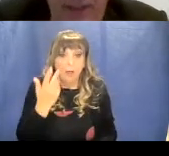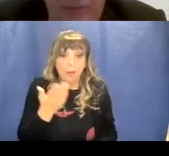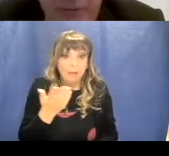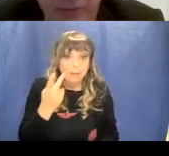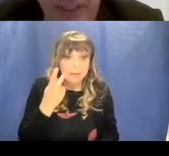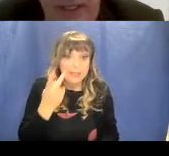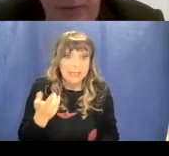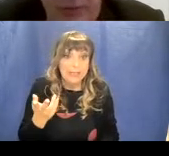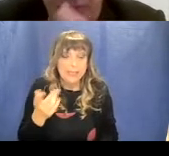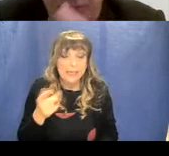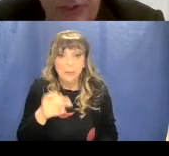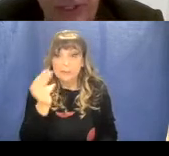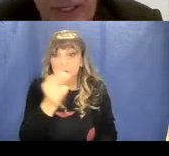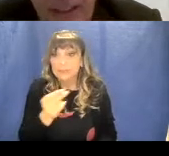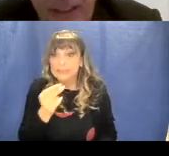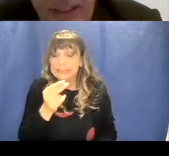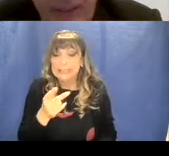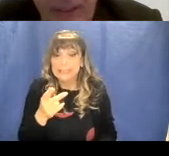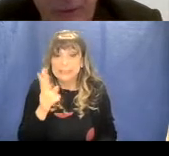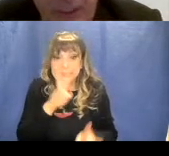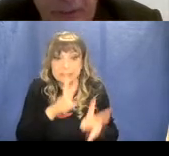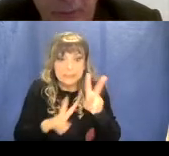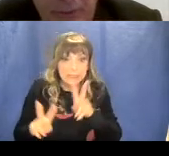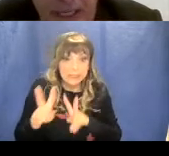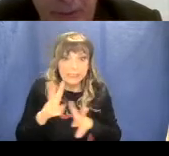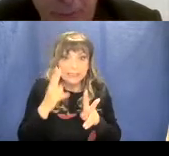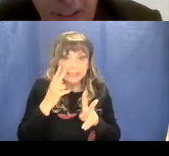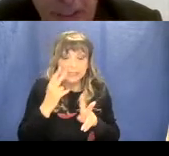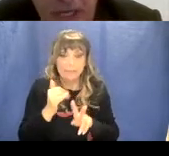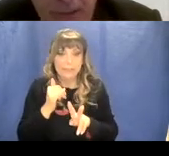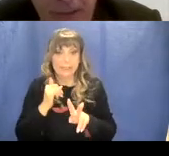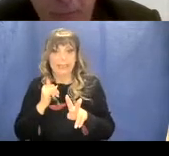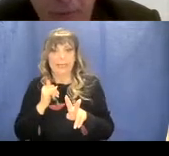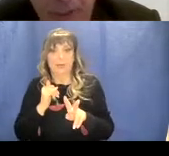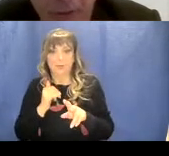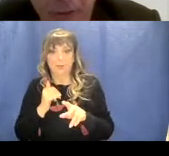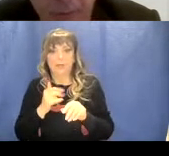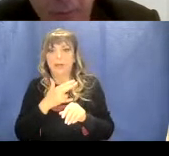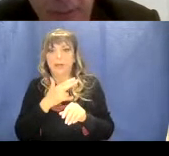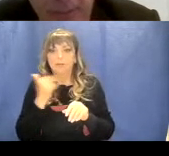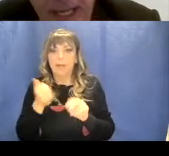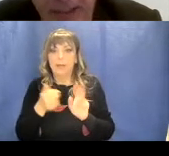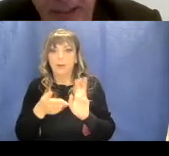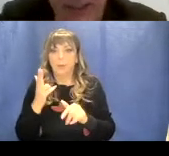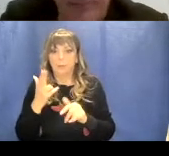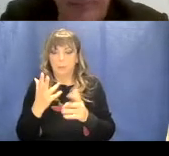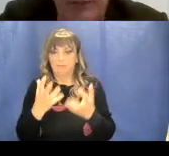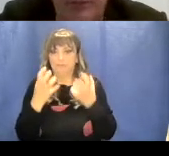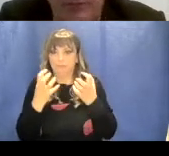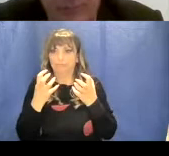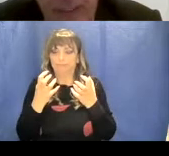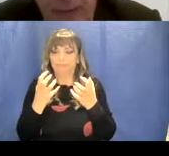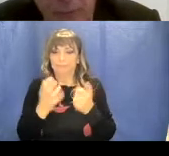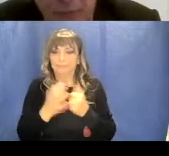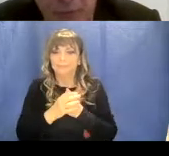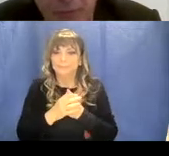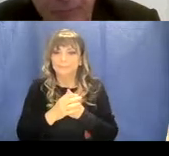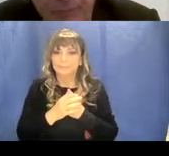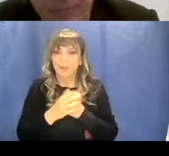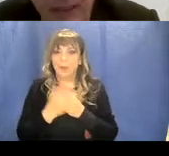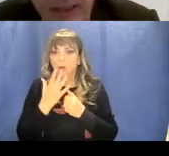che in questo disegno se uno cerca di vederlo da lontano il giallo è un pochino più preminente rispetto al